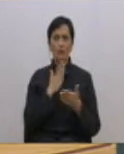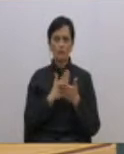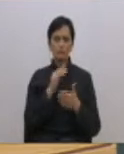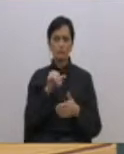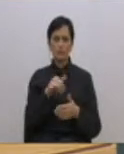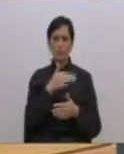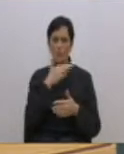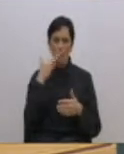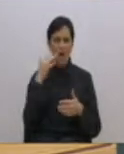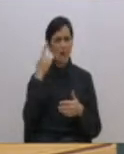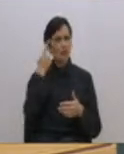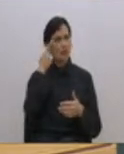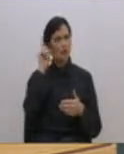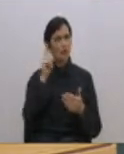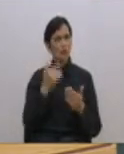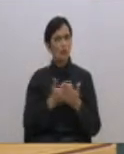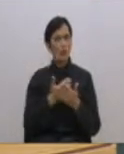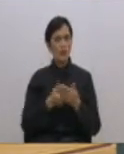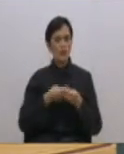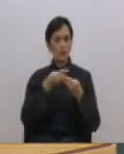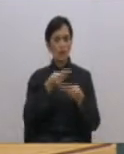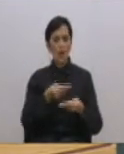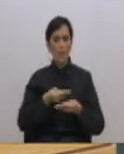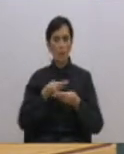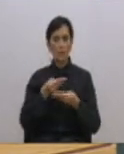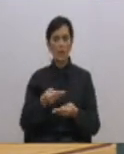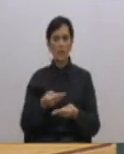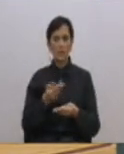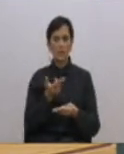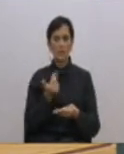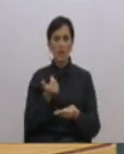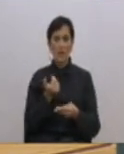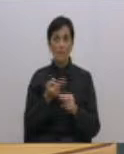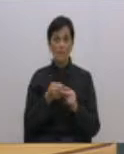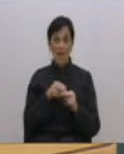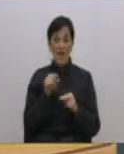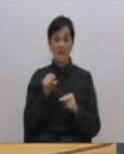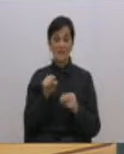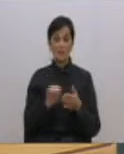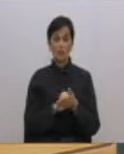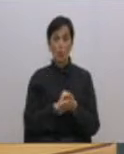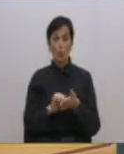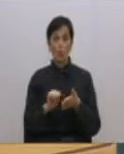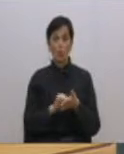ძალიან ბევრი ინოვაცია შემოტანილი და ეს დოკუმენტი